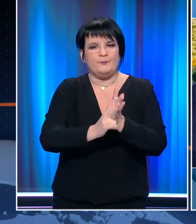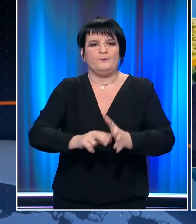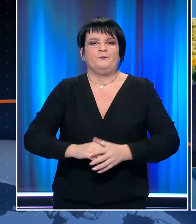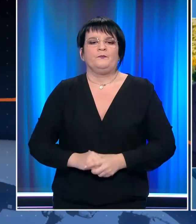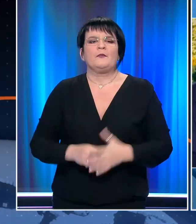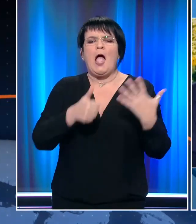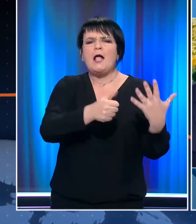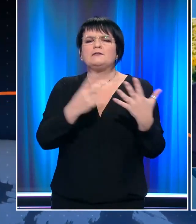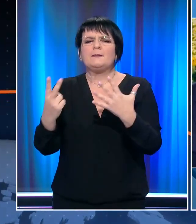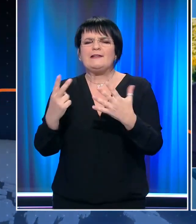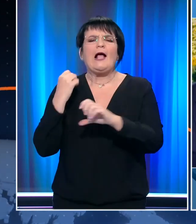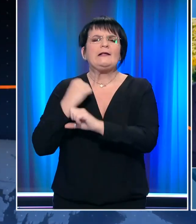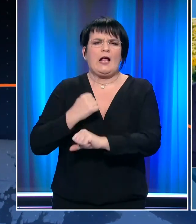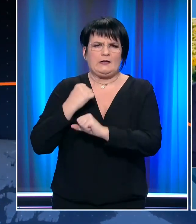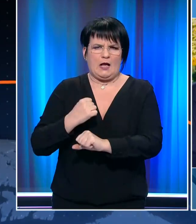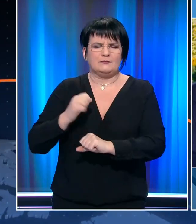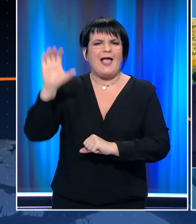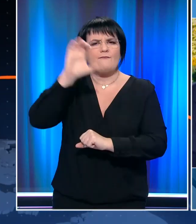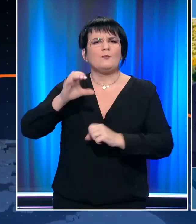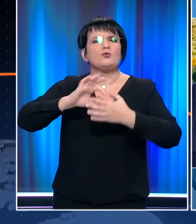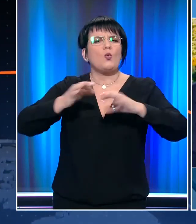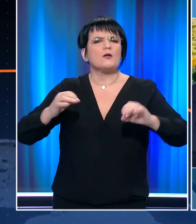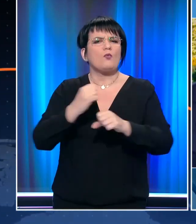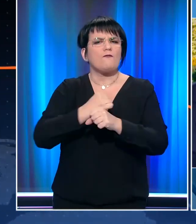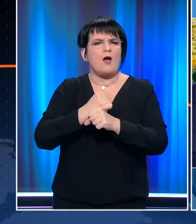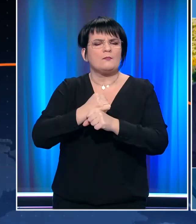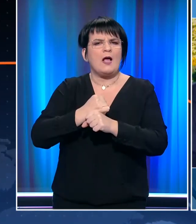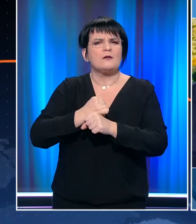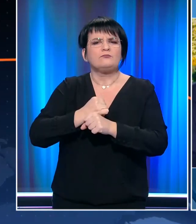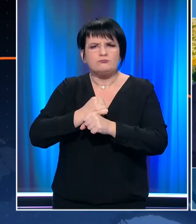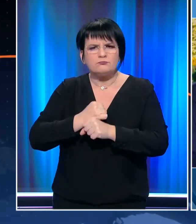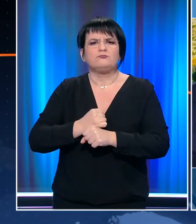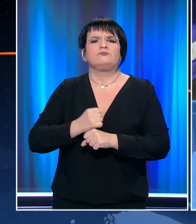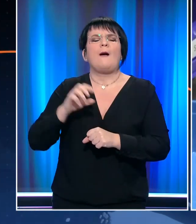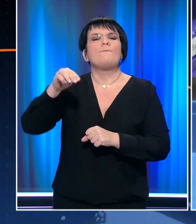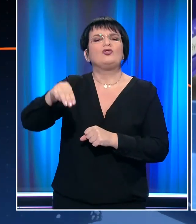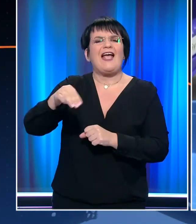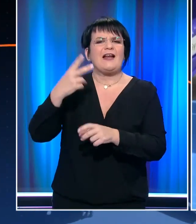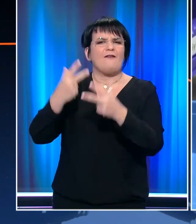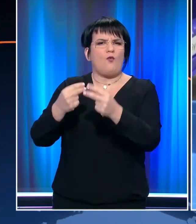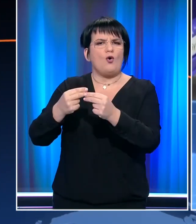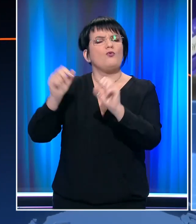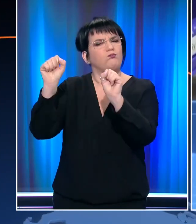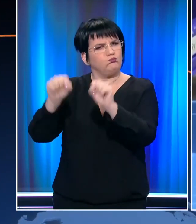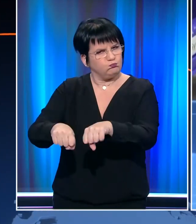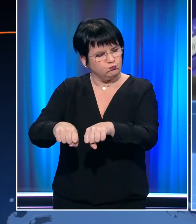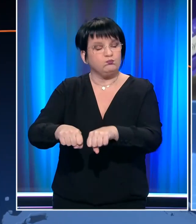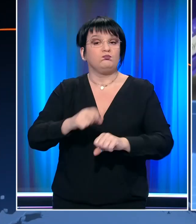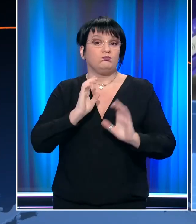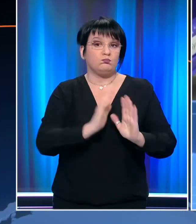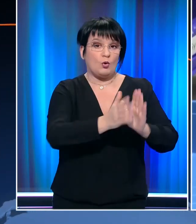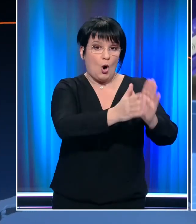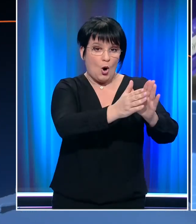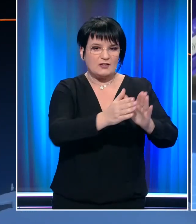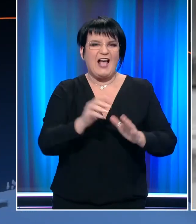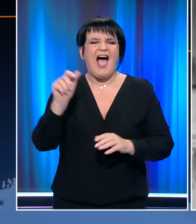7 Ιανουαρίου. Ο Ευρωπαϊκός Οργανισμός Φαρμάκων θα αξιολογήσει και το εμβόλιο της Moderna. Μετά σειρά για έγκριση, όπως όλα δείχνουν, θα